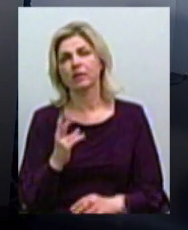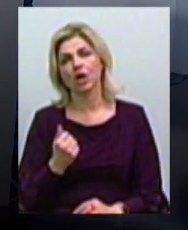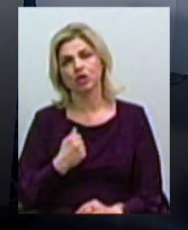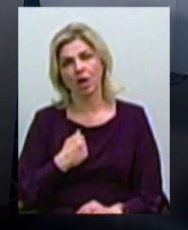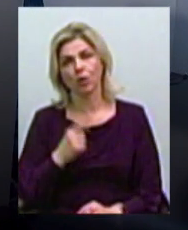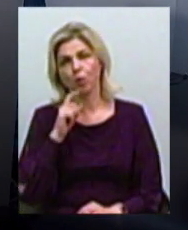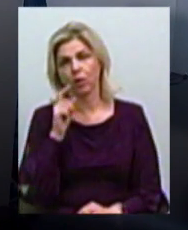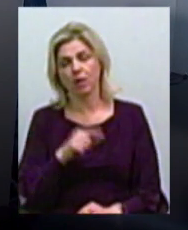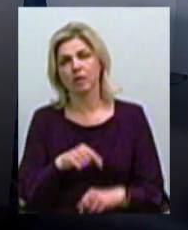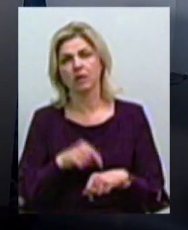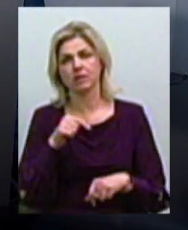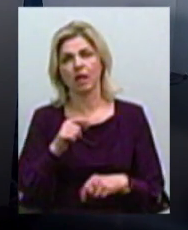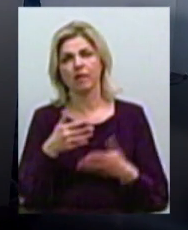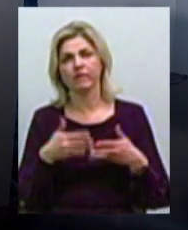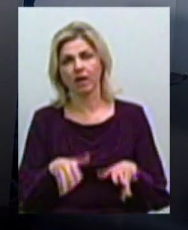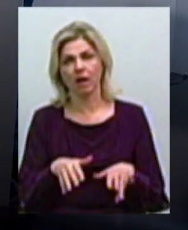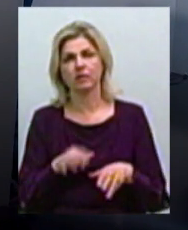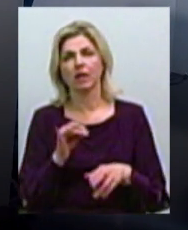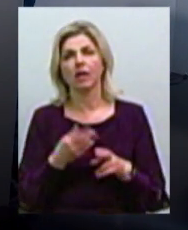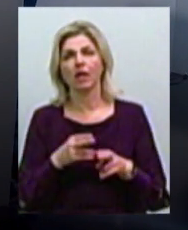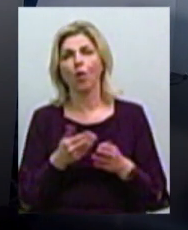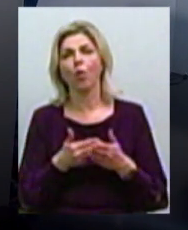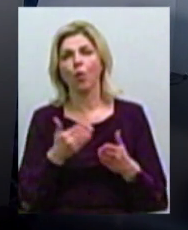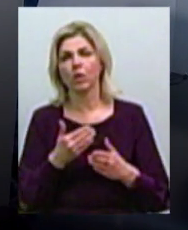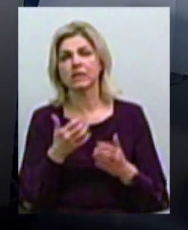Україна зазнала втрат і серед волонтерів.